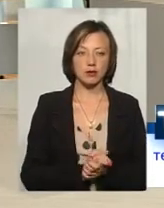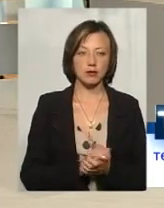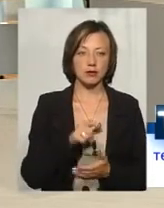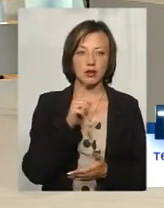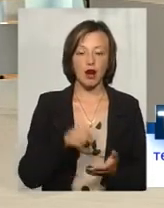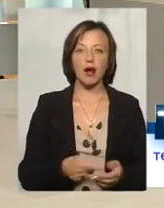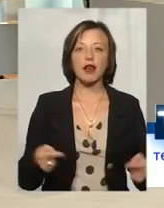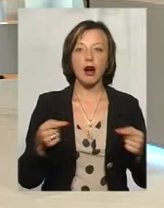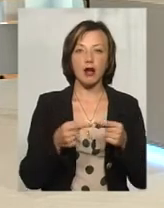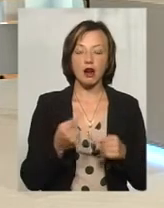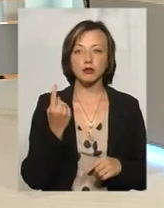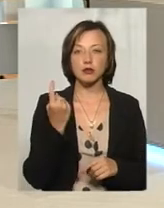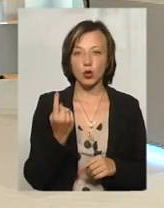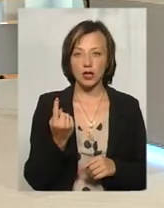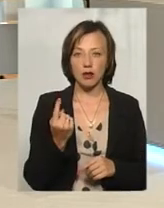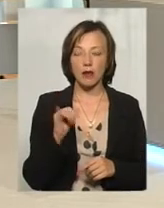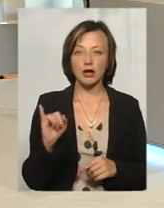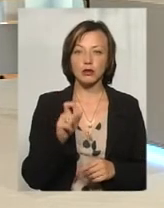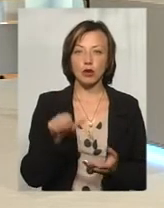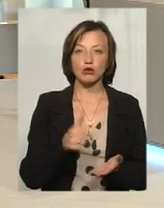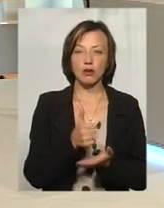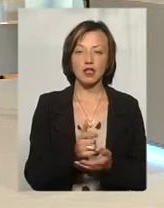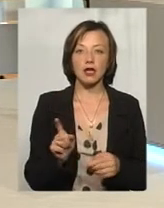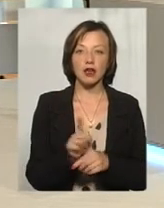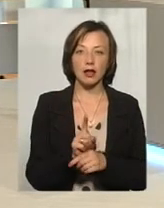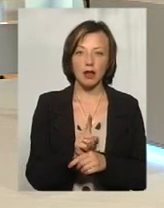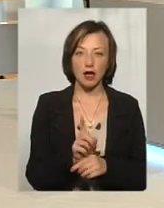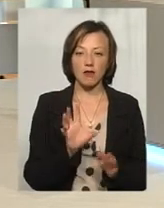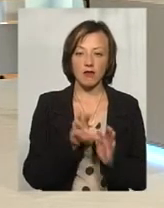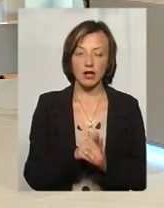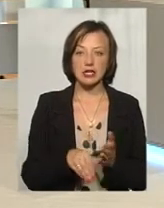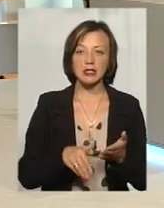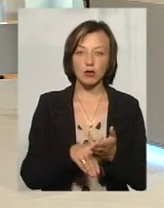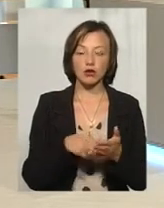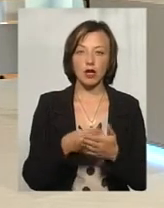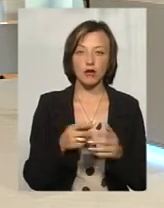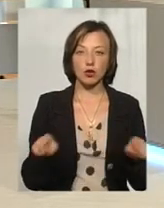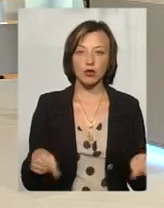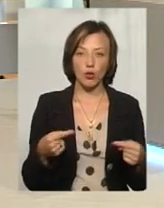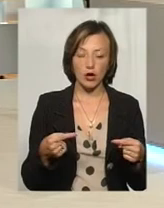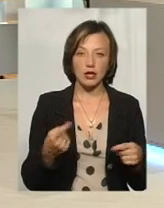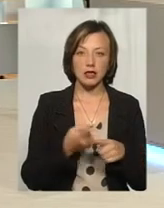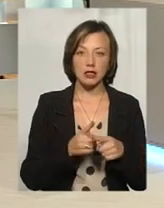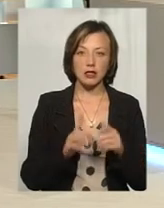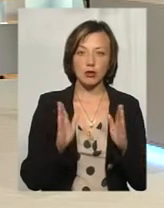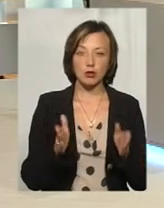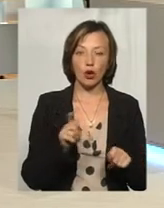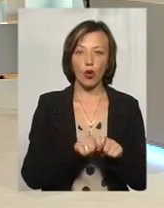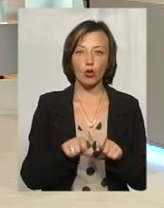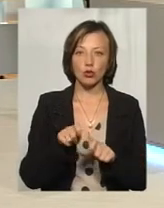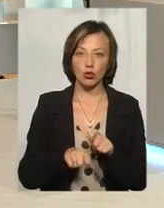якраз одним з основних критеріїв введення стимулюючого тарифу утворення – це буде